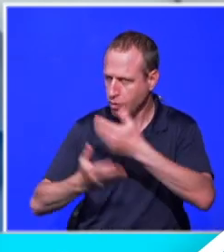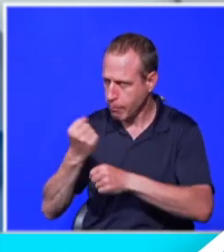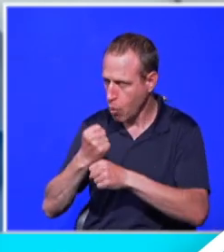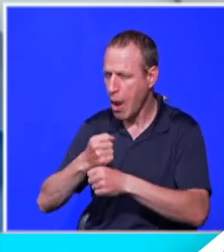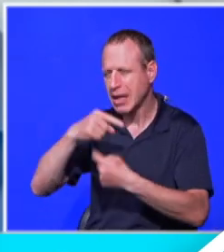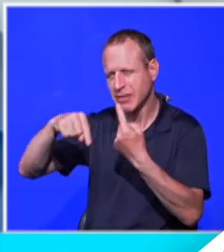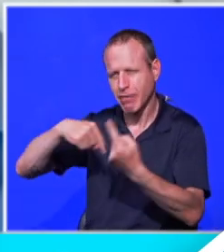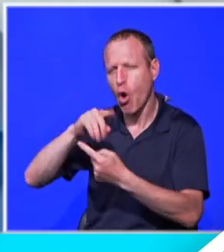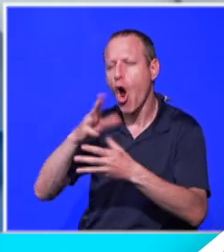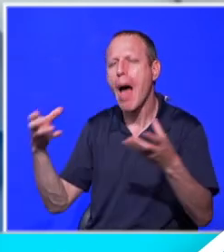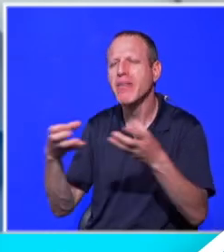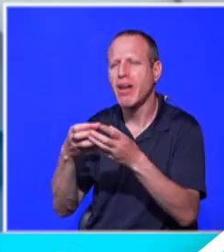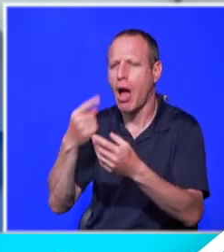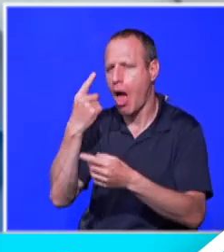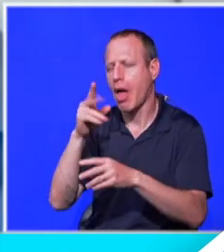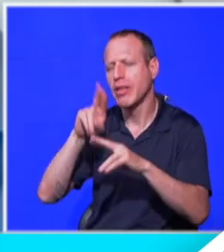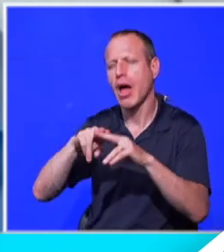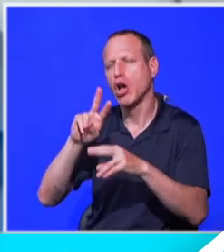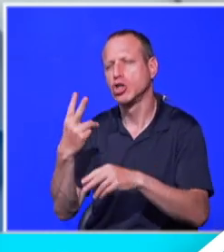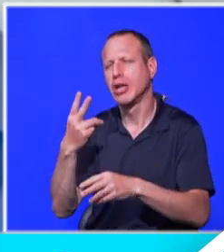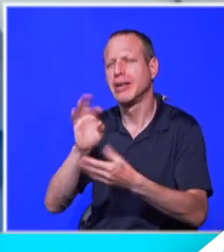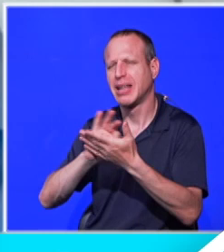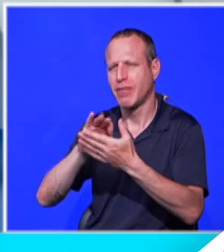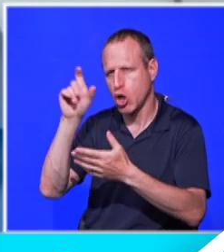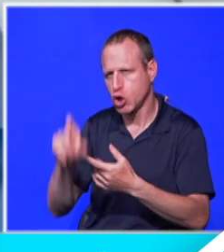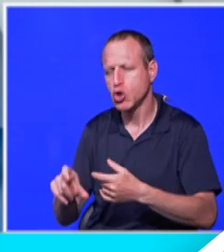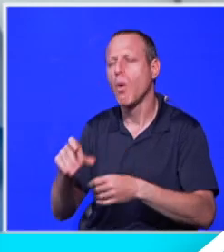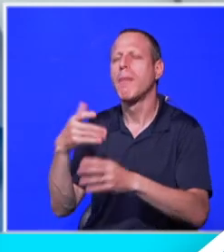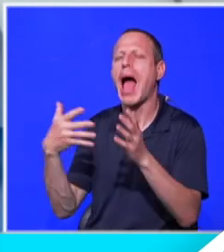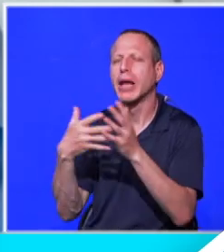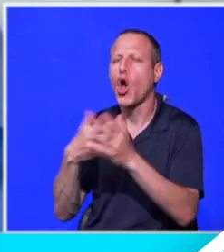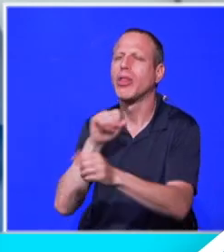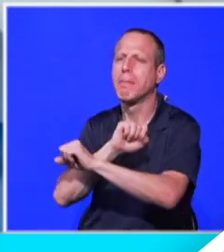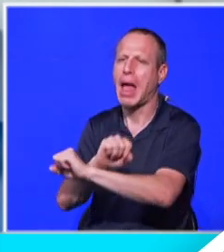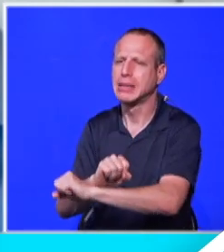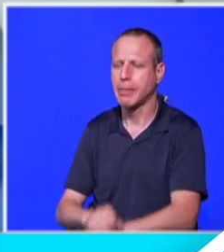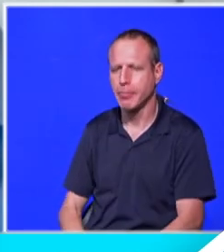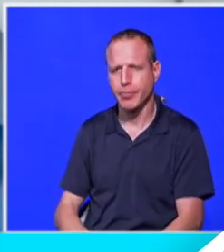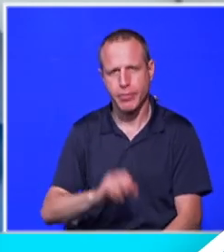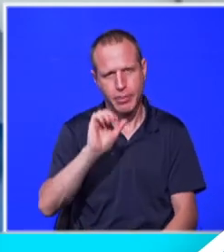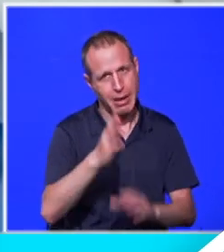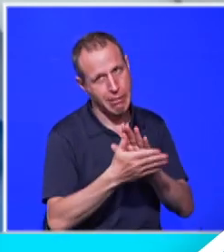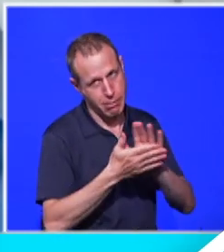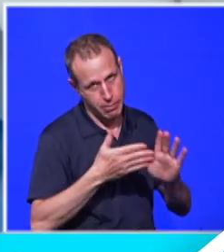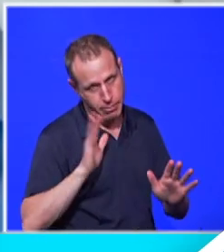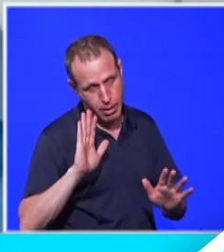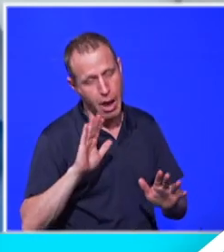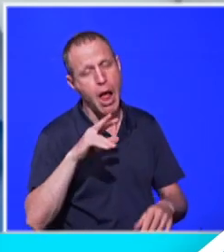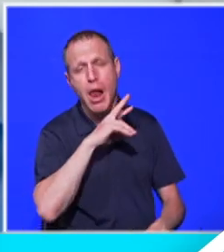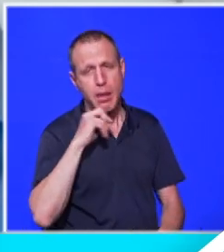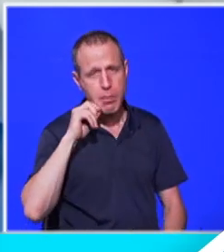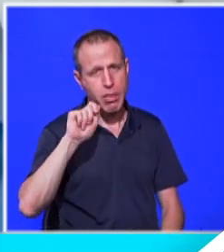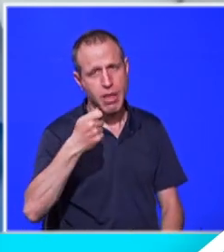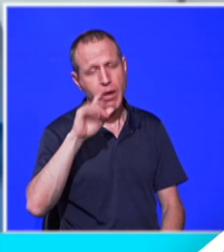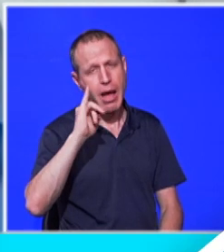המפלגה, אחד אחרי השני, זה כתבי אישום, חקירות ומאסרים. ראשית, ליברמן דווקא